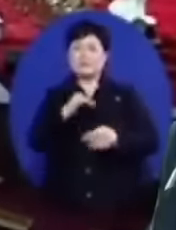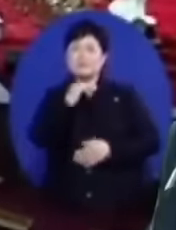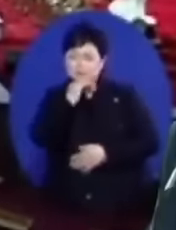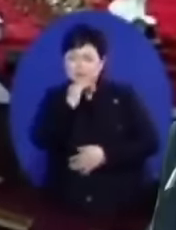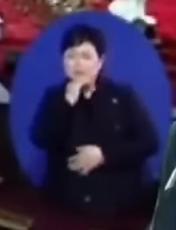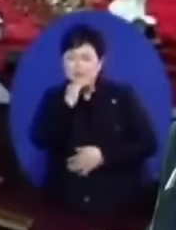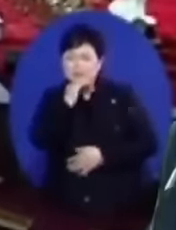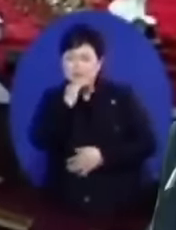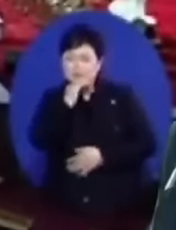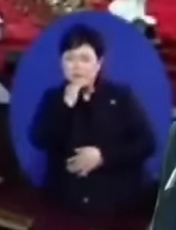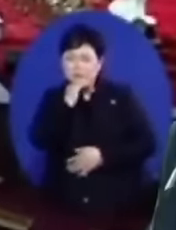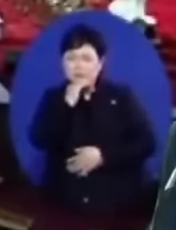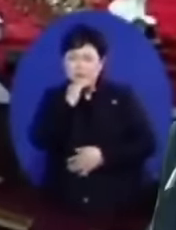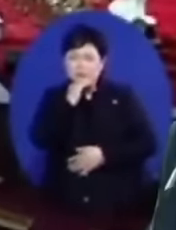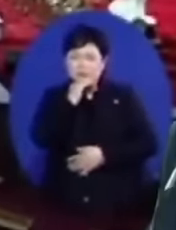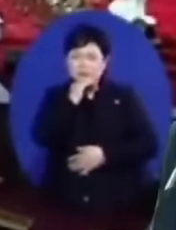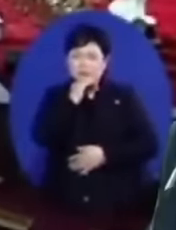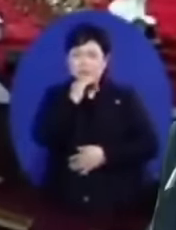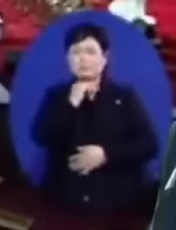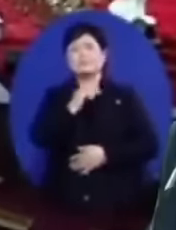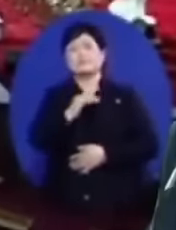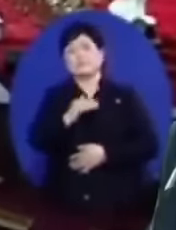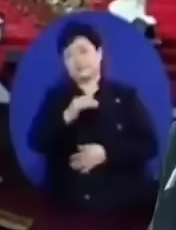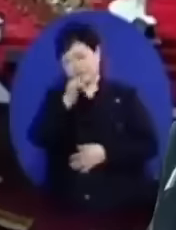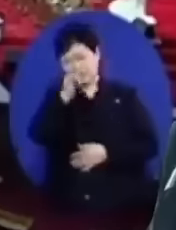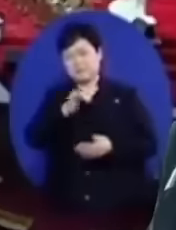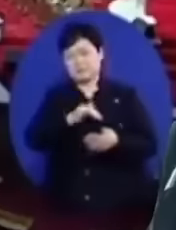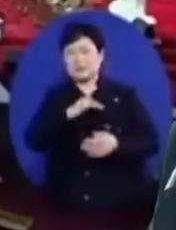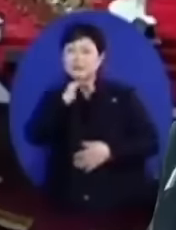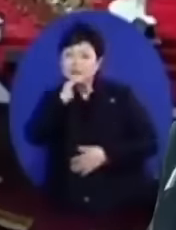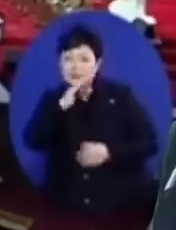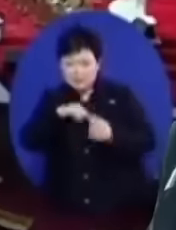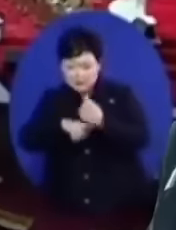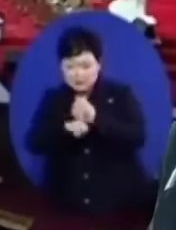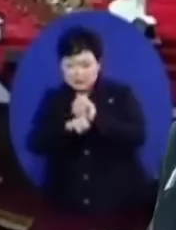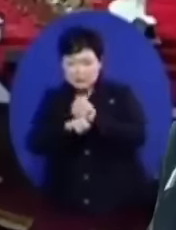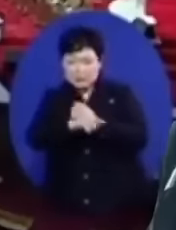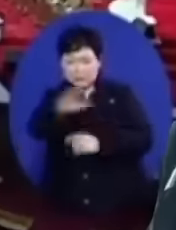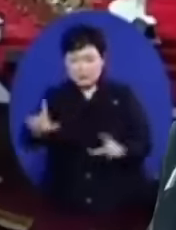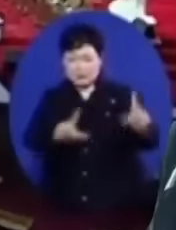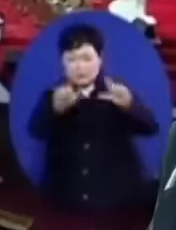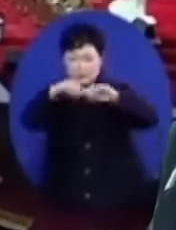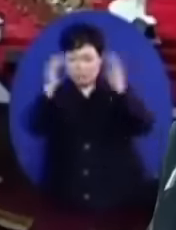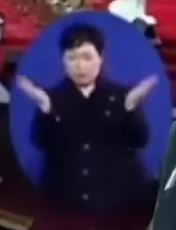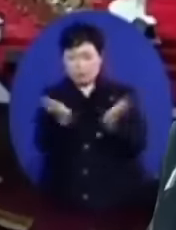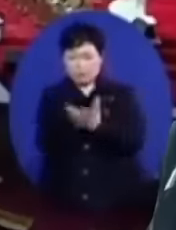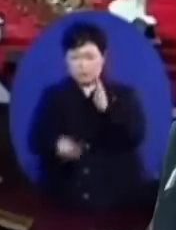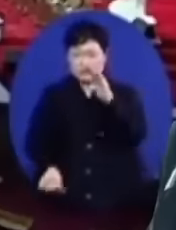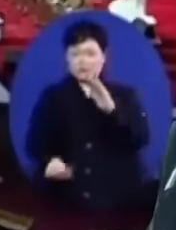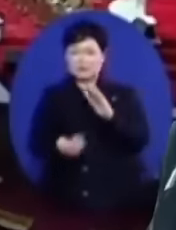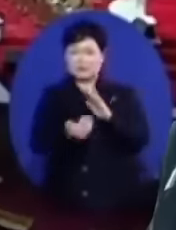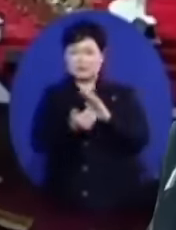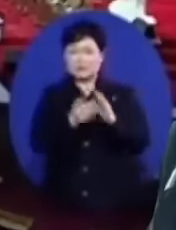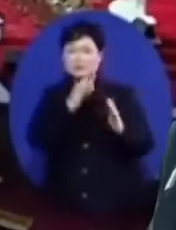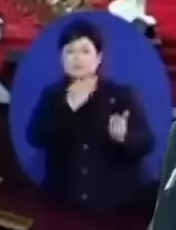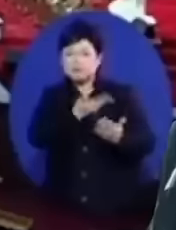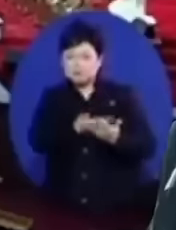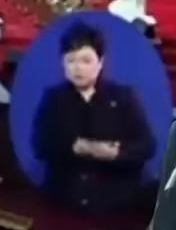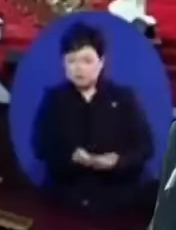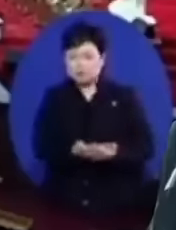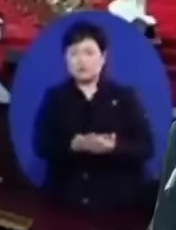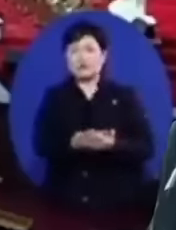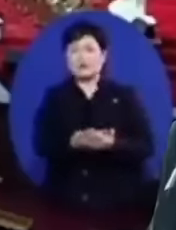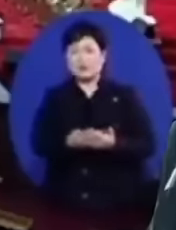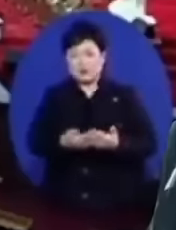기다리다가 이 땅을 지나가는 것입니다. 기다린다는 것은 우리 삶 전체를 이루는 굉장히 중요한 요소인